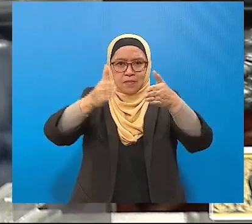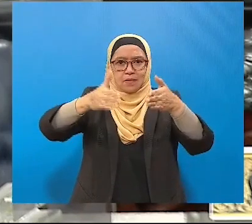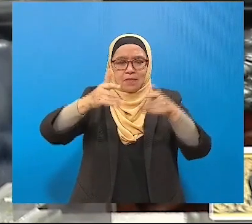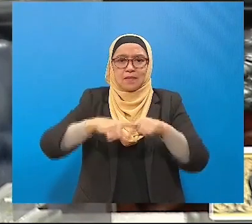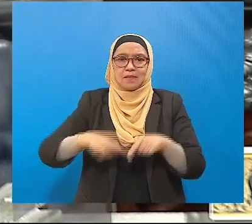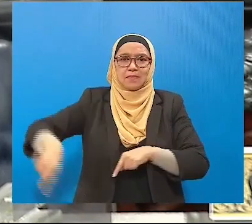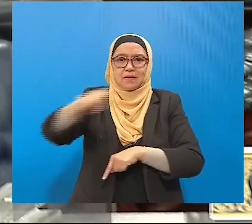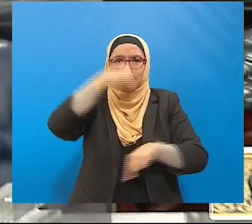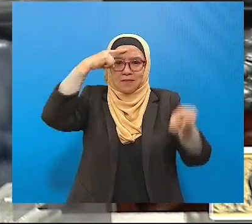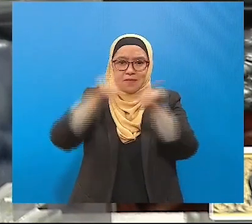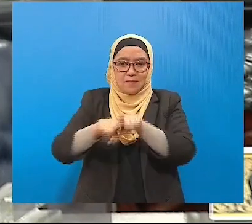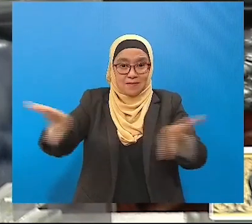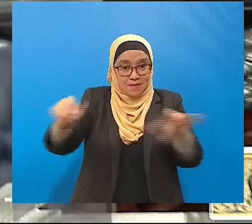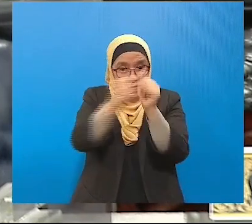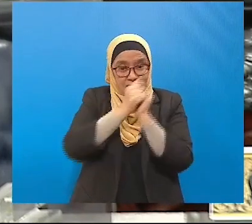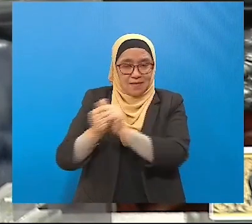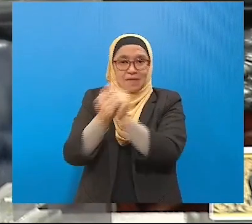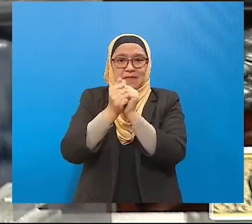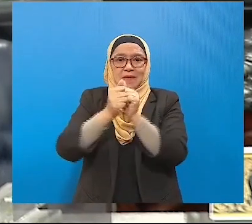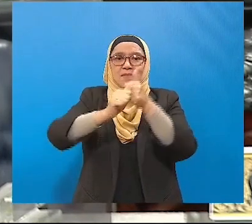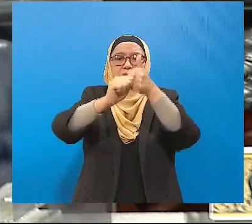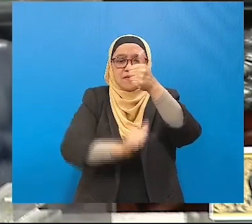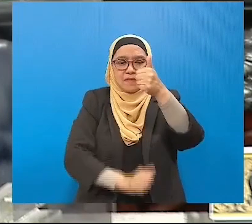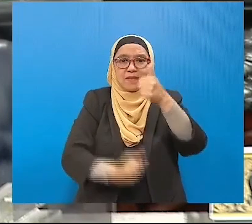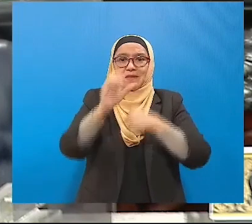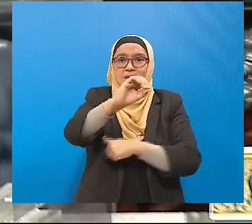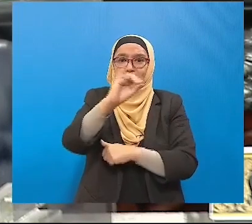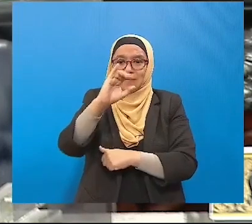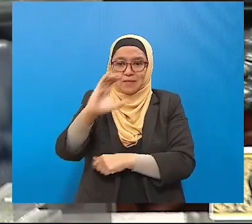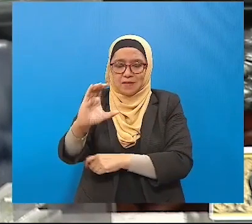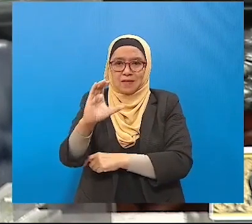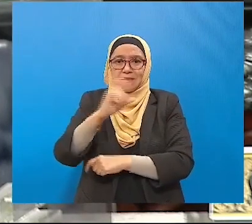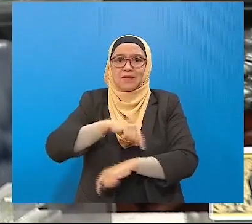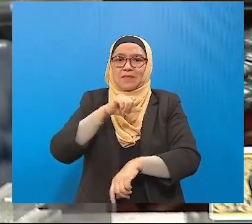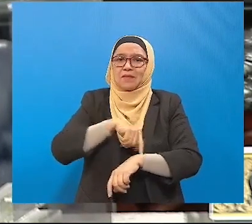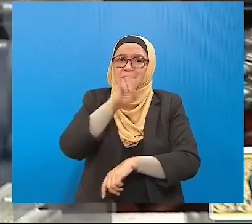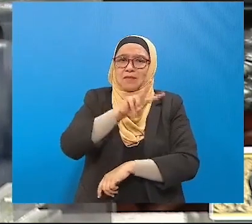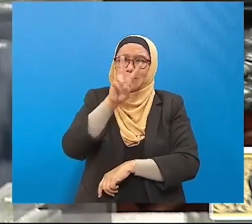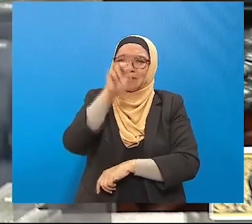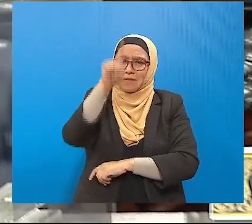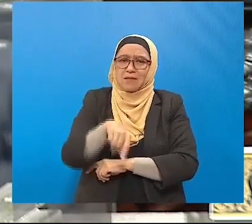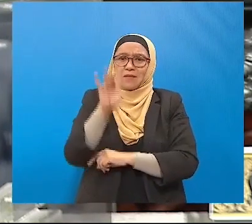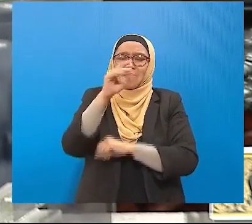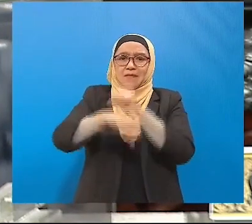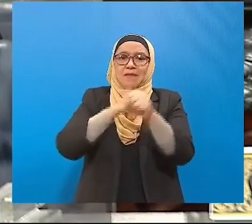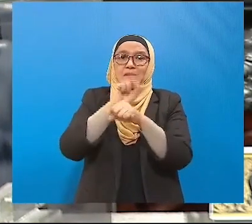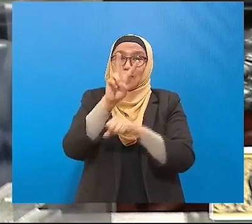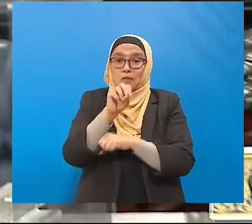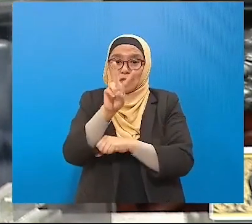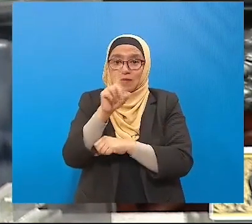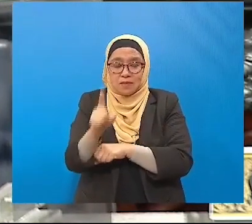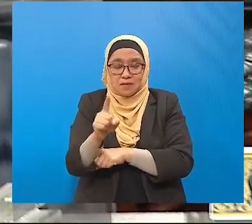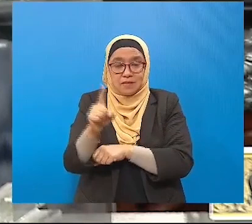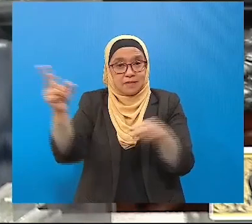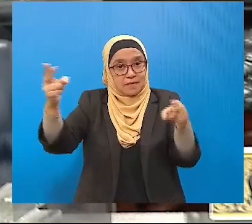mesyuarat tergempar jawatan kuasa eksekutif OIC pada 22 Ogos tahun 2021 yang